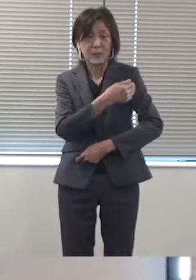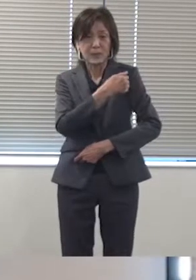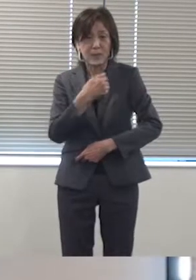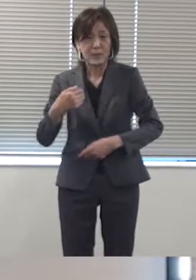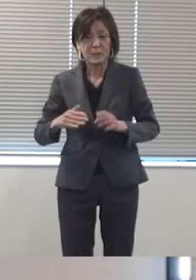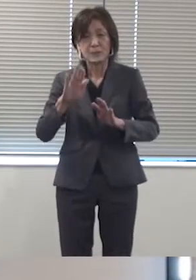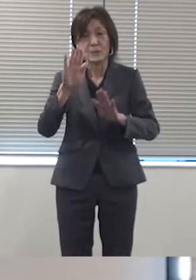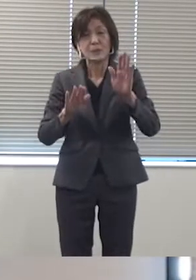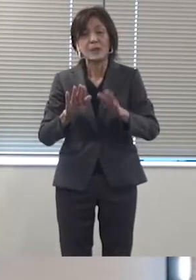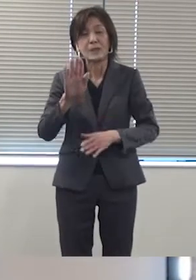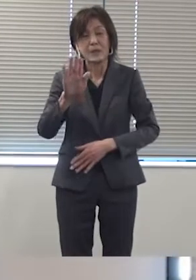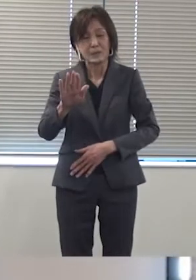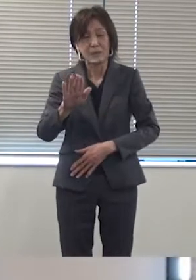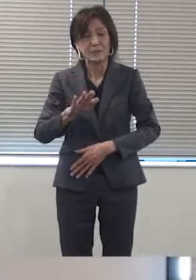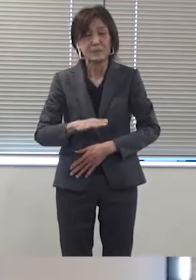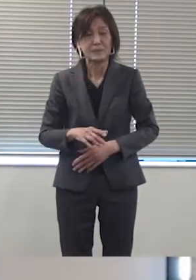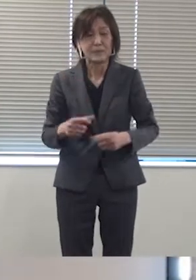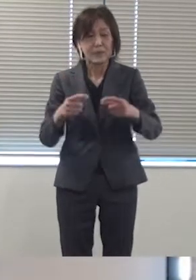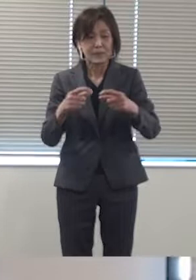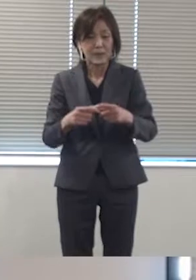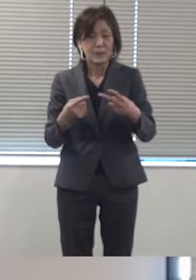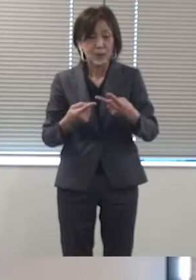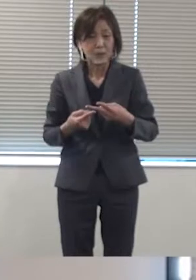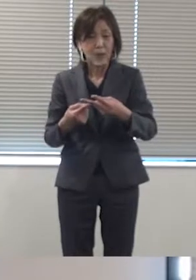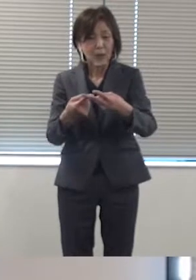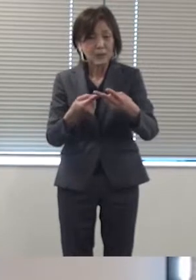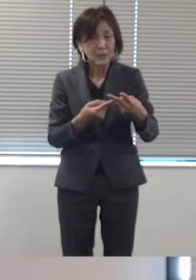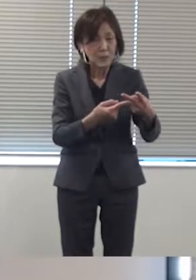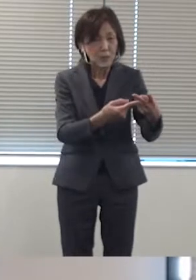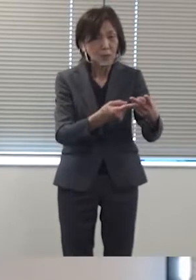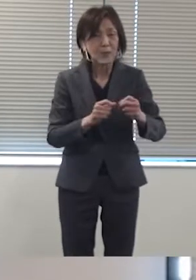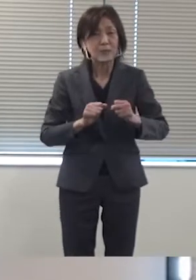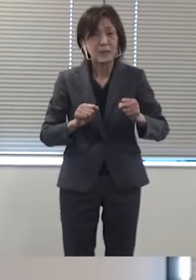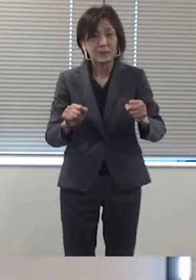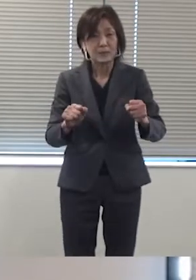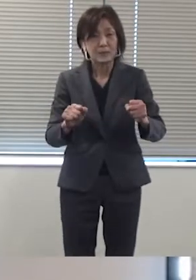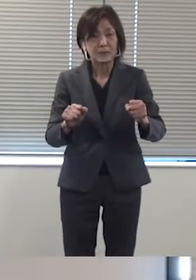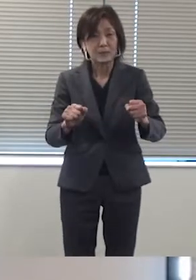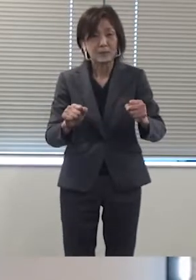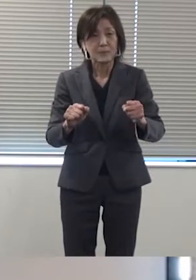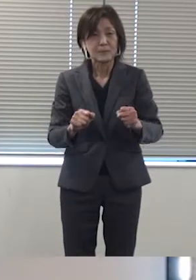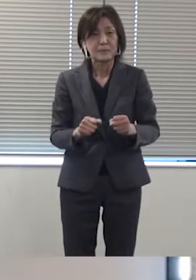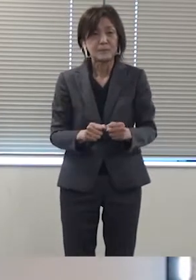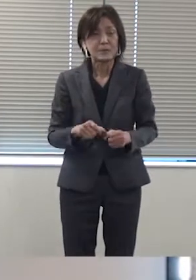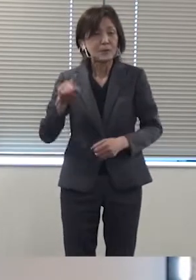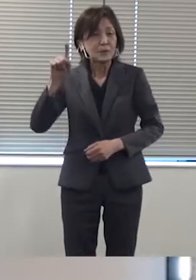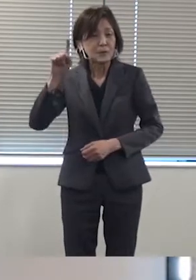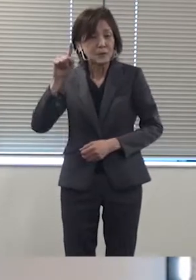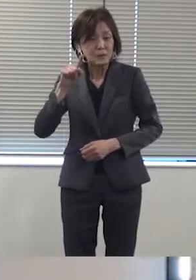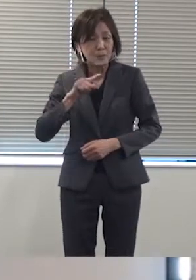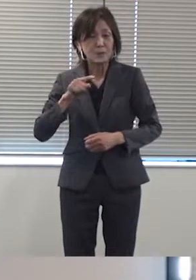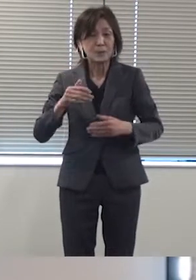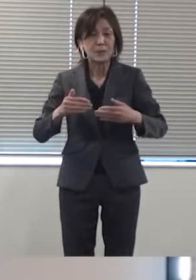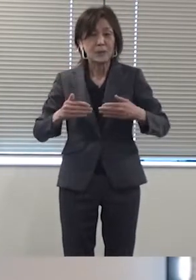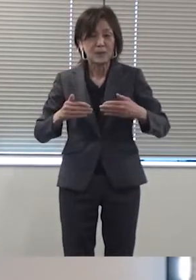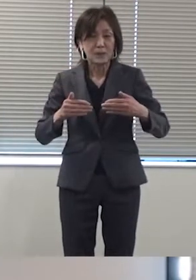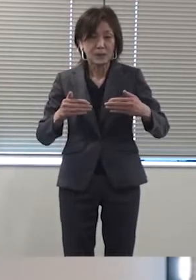ながら接種券を発送しております。できるだけ円滑な接種を